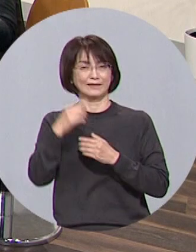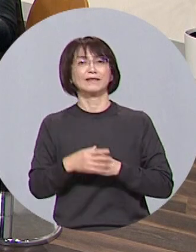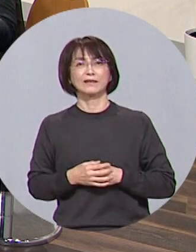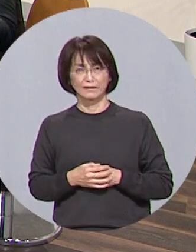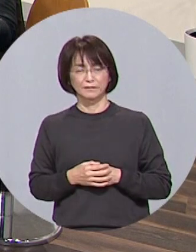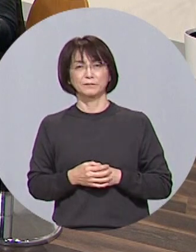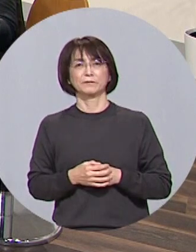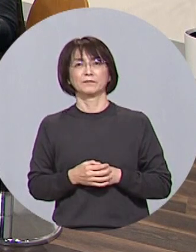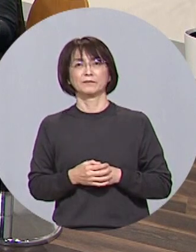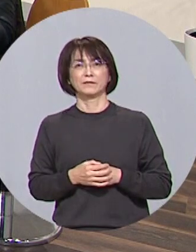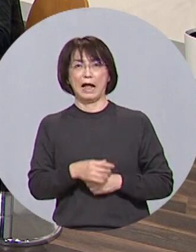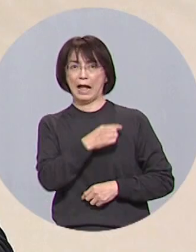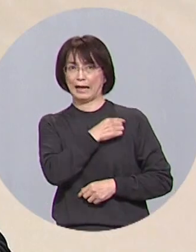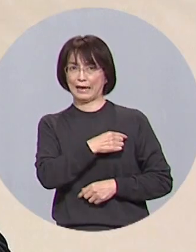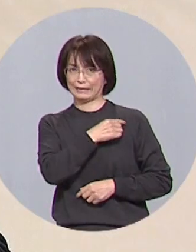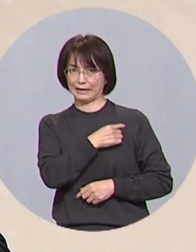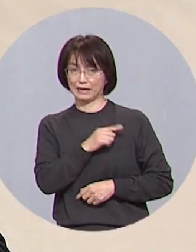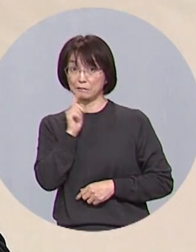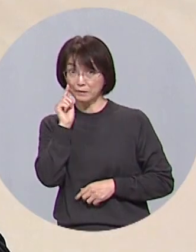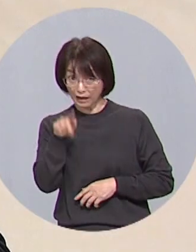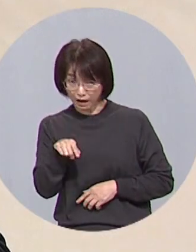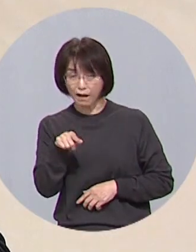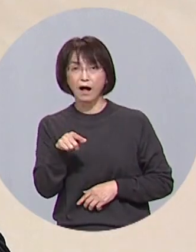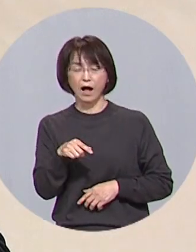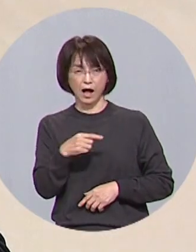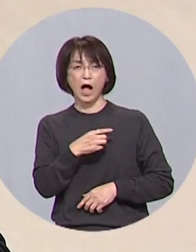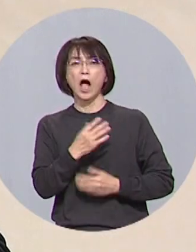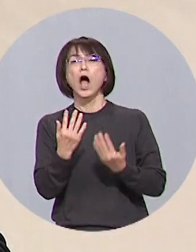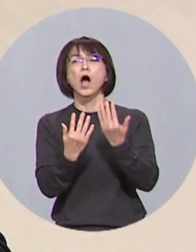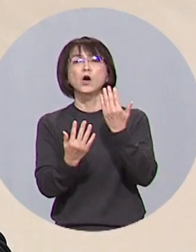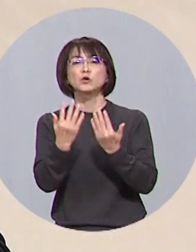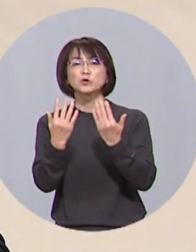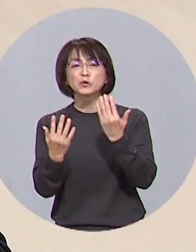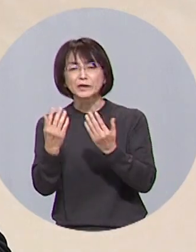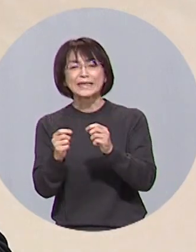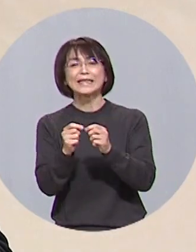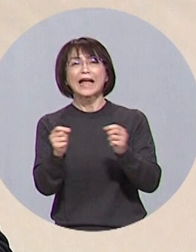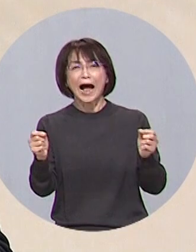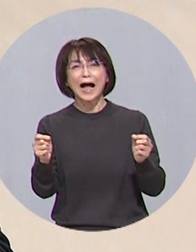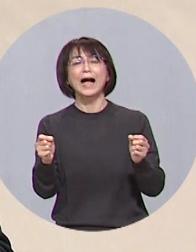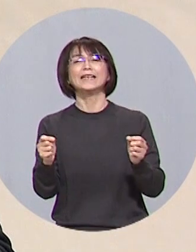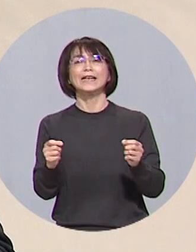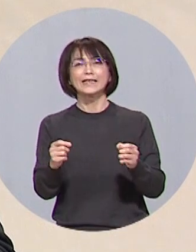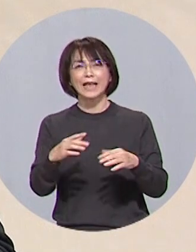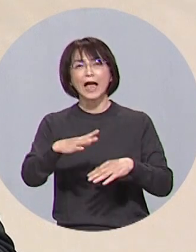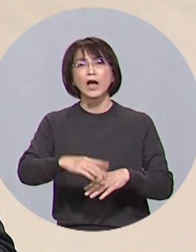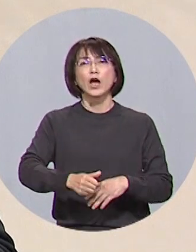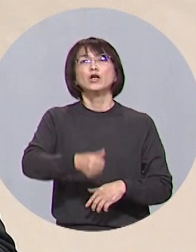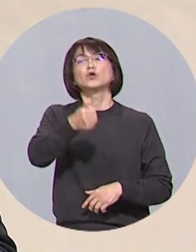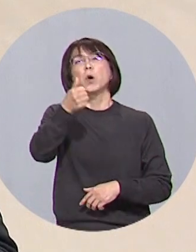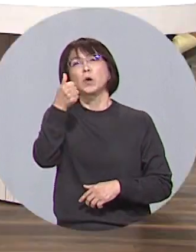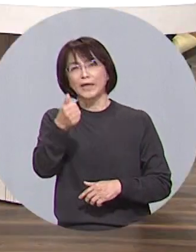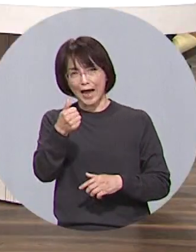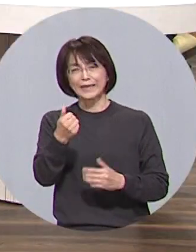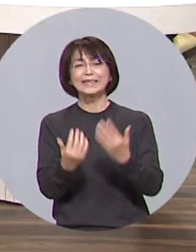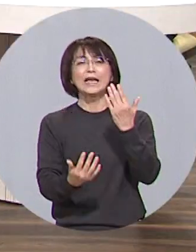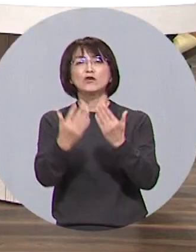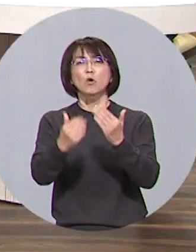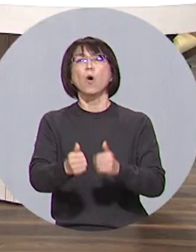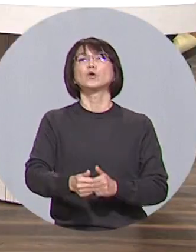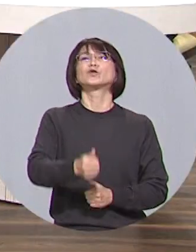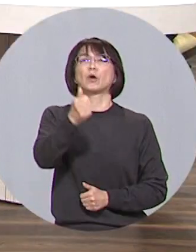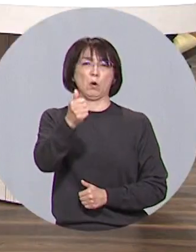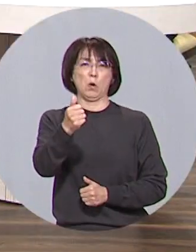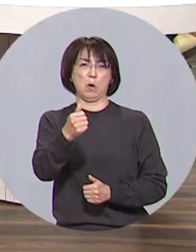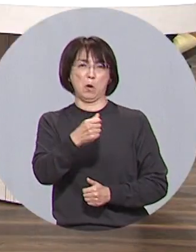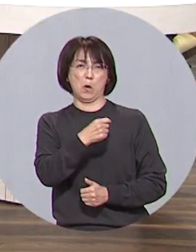肩書きも見ました。あれ草に長いで、 う ん、初代総長って書いてありました。 そうなんですよ。 そうですよ。 す